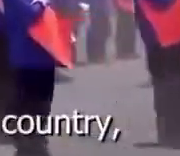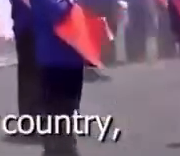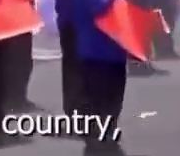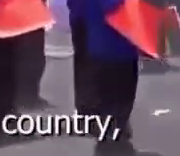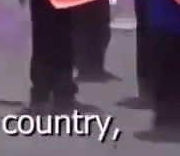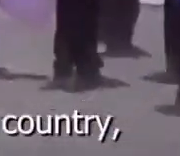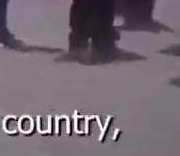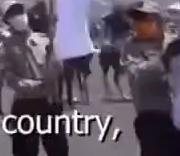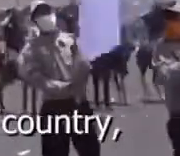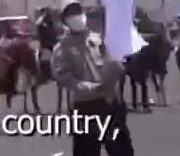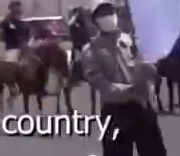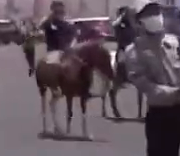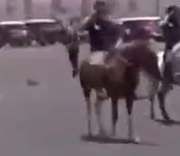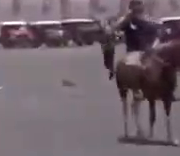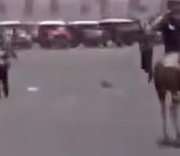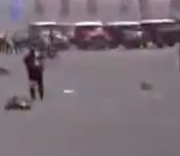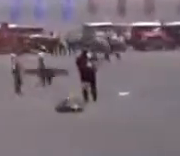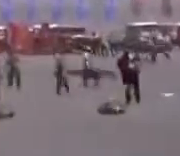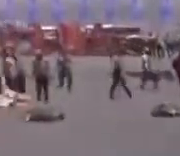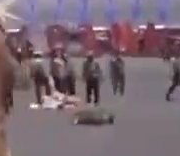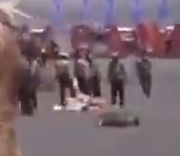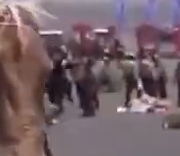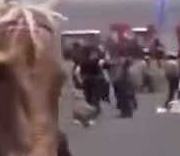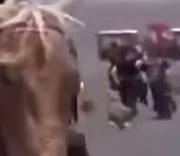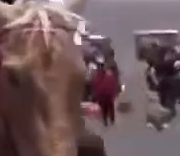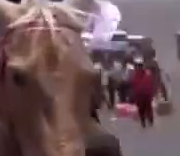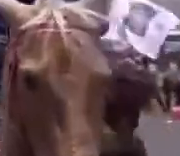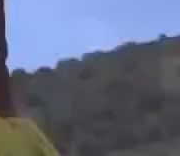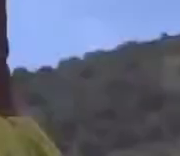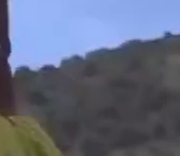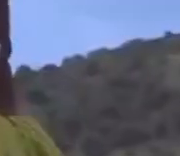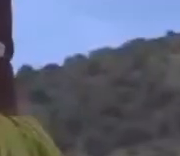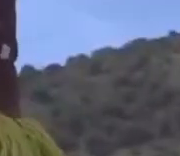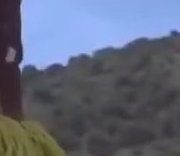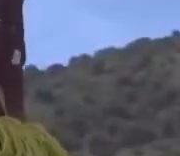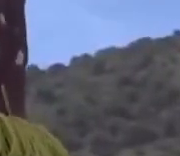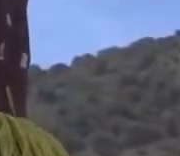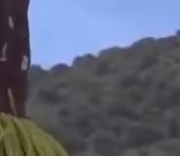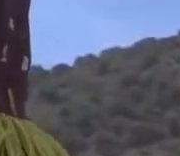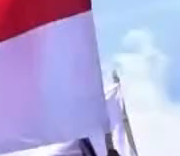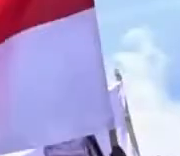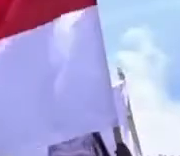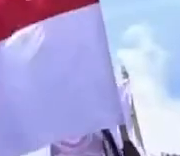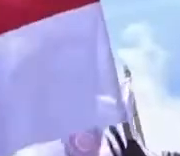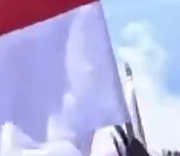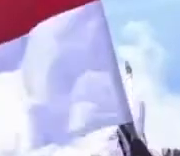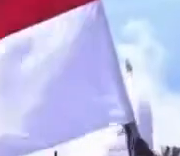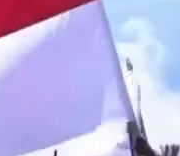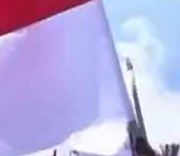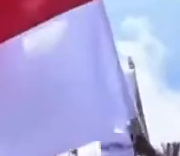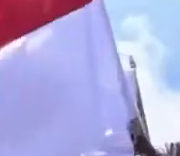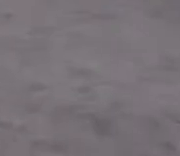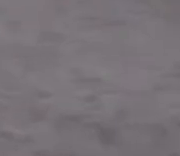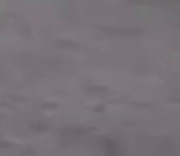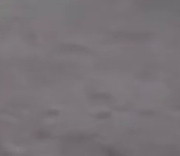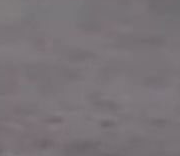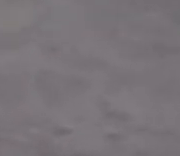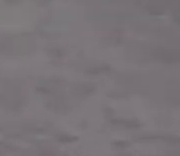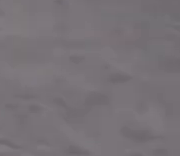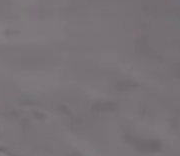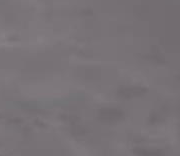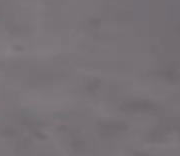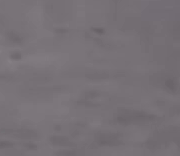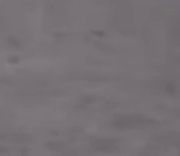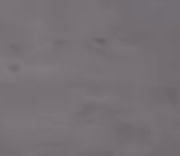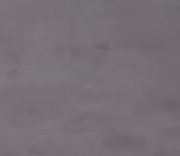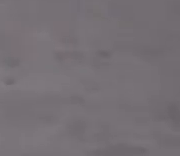kepada bangsa dan negara kami melalui kegiatan penanggulangan bencana dan pemberian pertolongan bagi korban